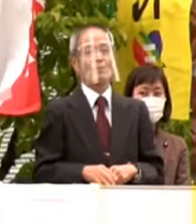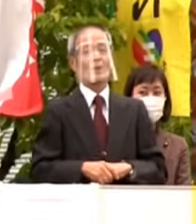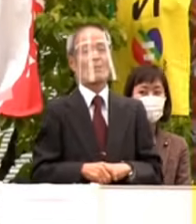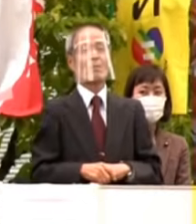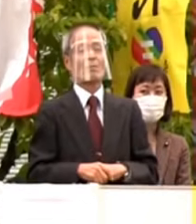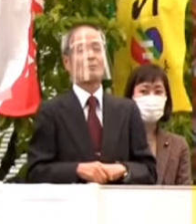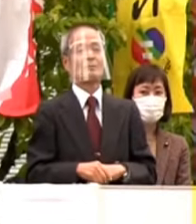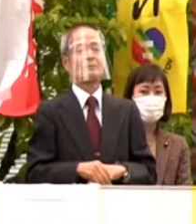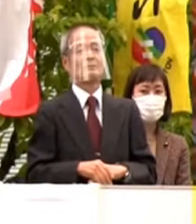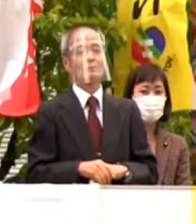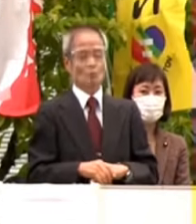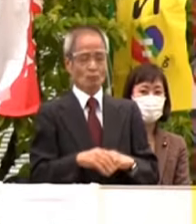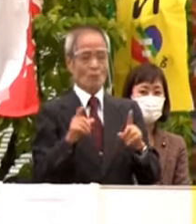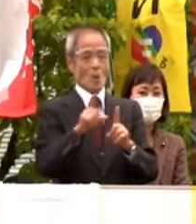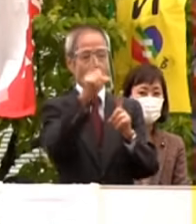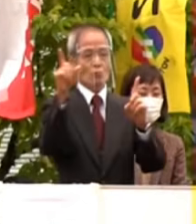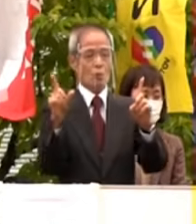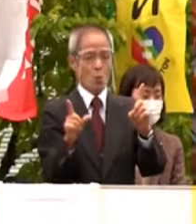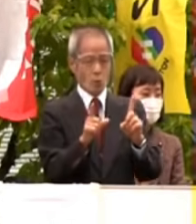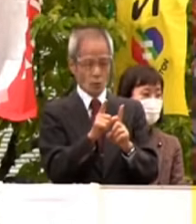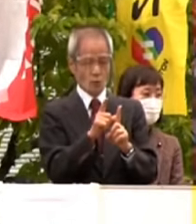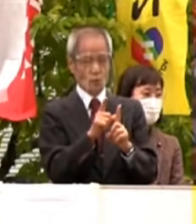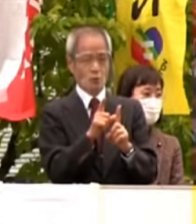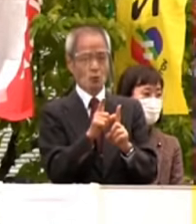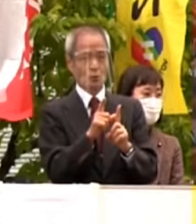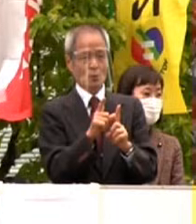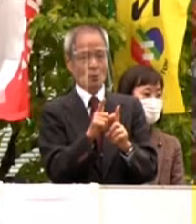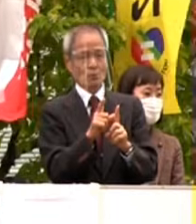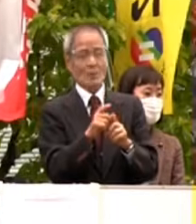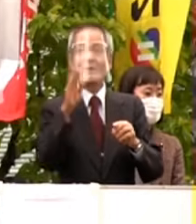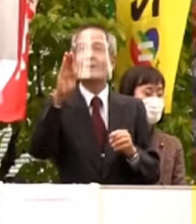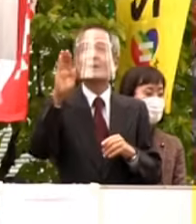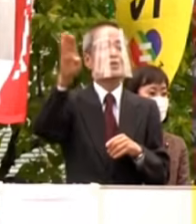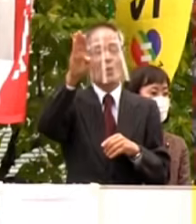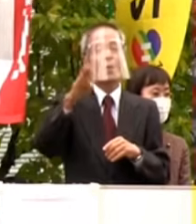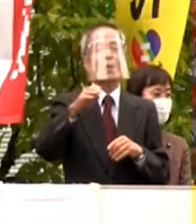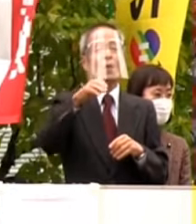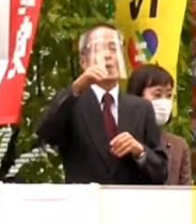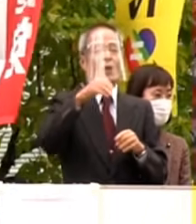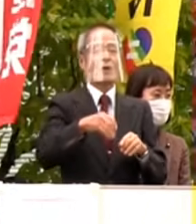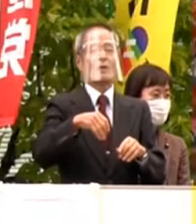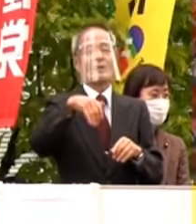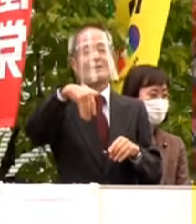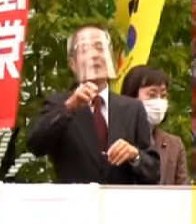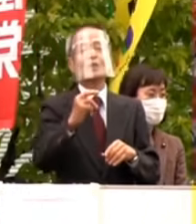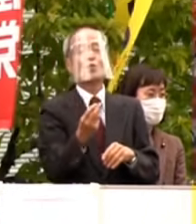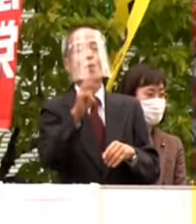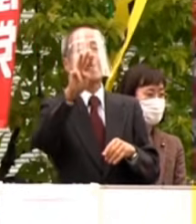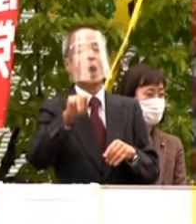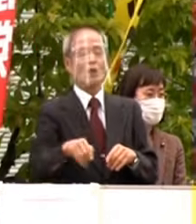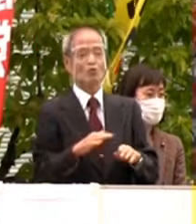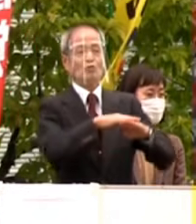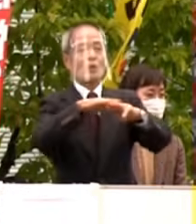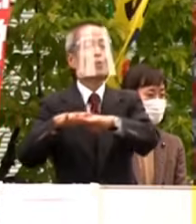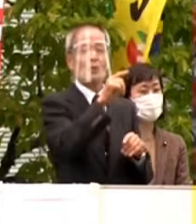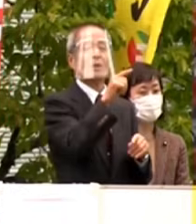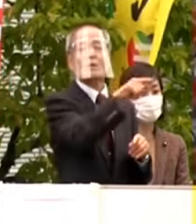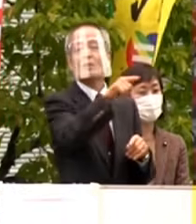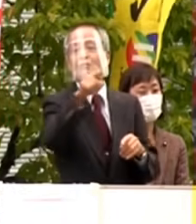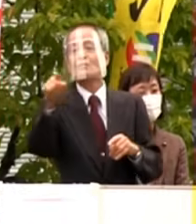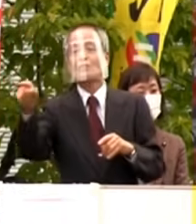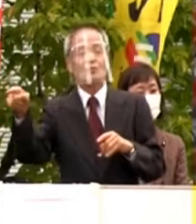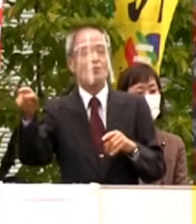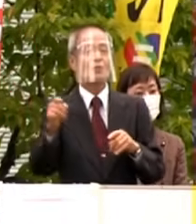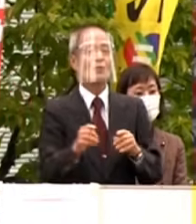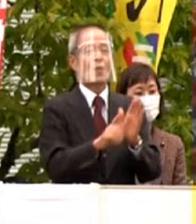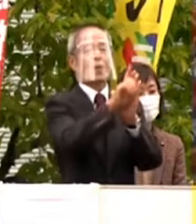して、NPO 法人の気候ネットワークの皆さんが各政党の通信簿をつけたんです。気候